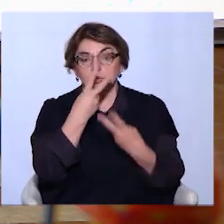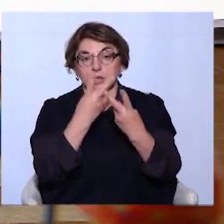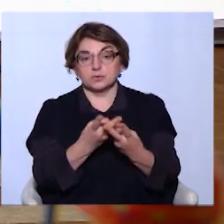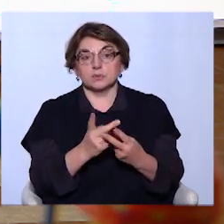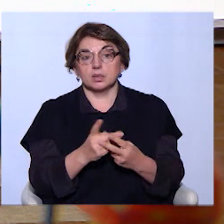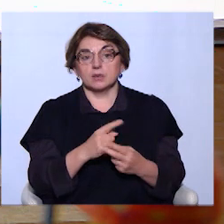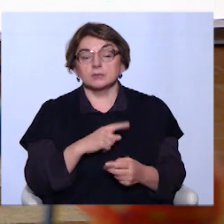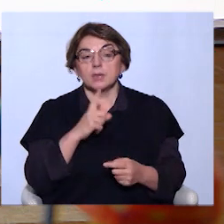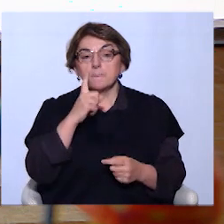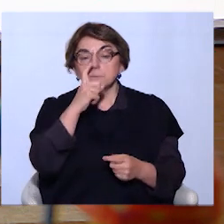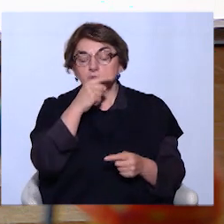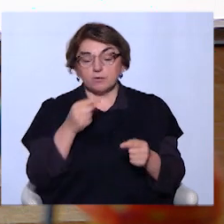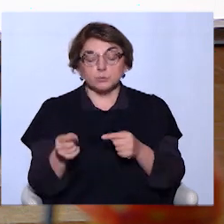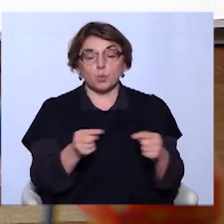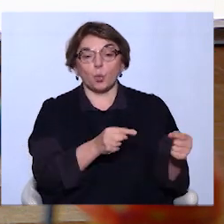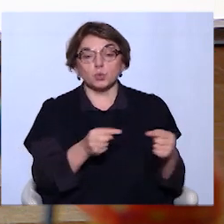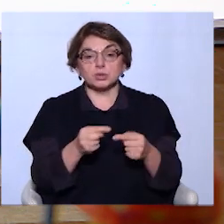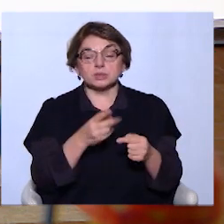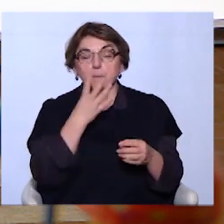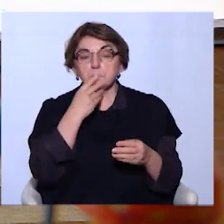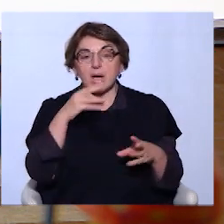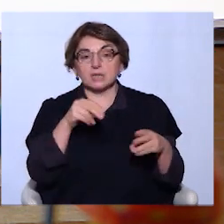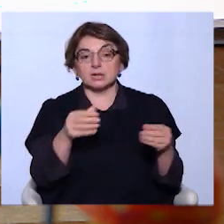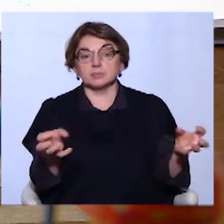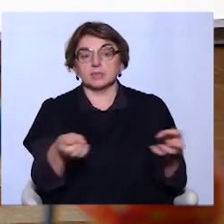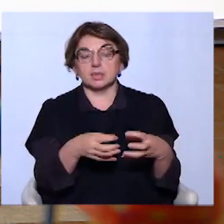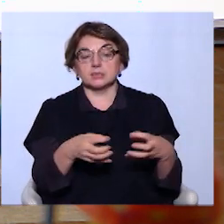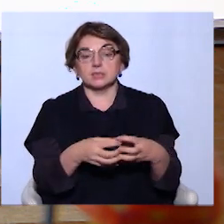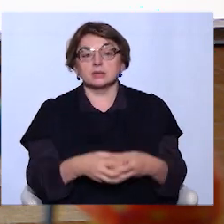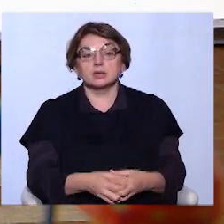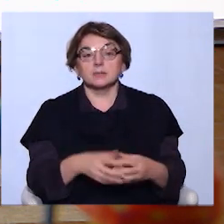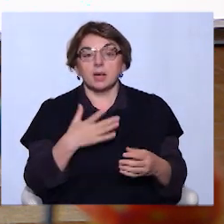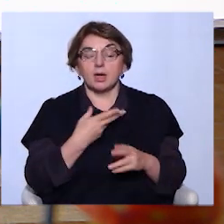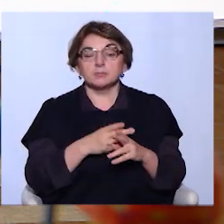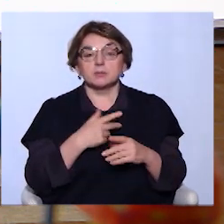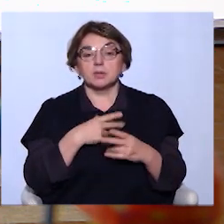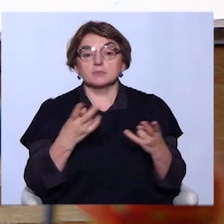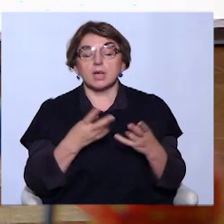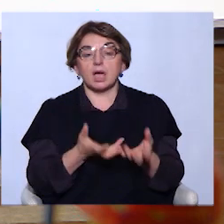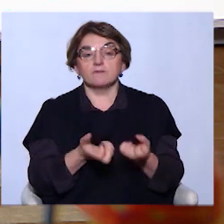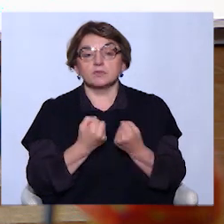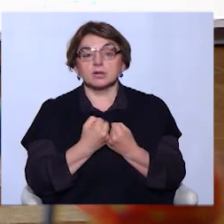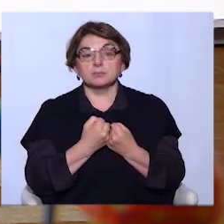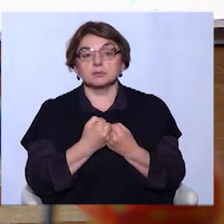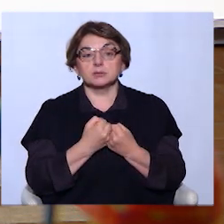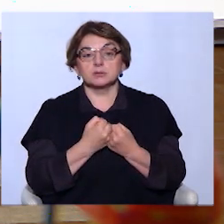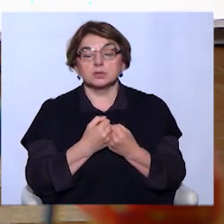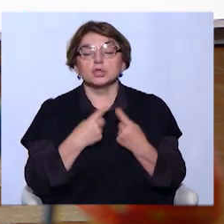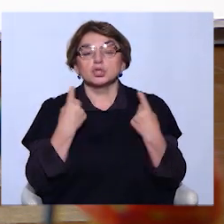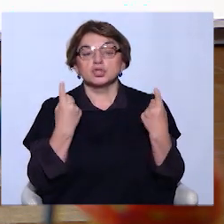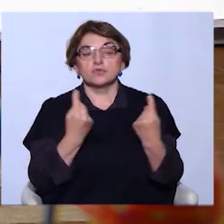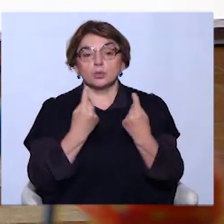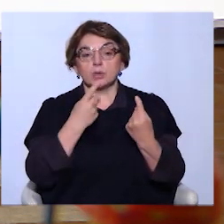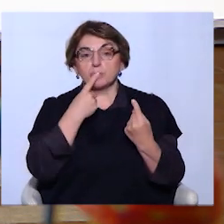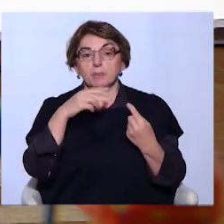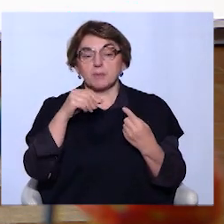ეს არის მჟავების ურთიერთქმედება მარილებთან. ამისათვის მე ავიღე ჩვეულებრივი